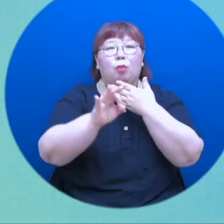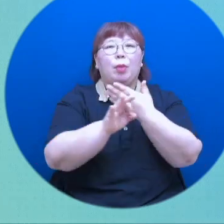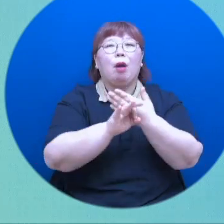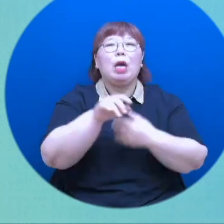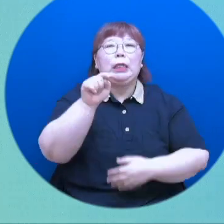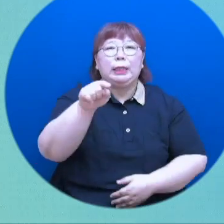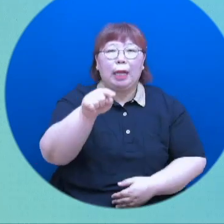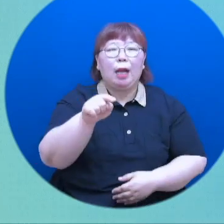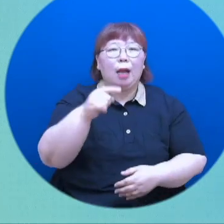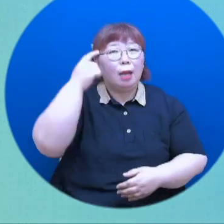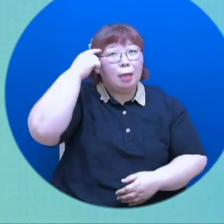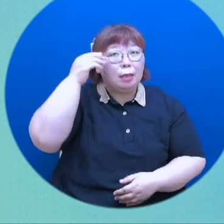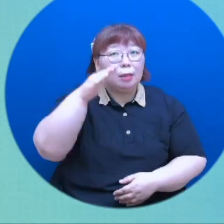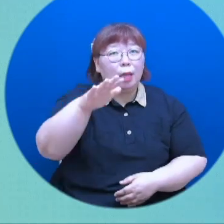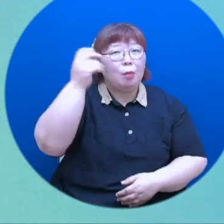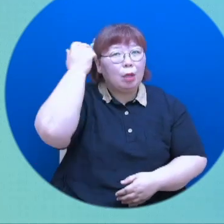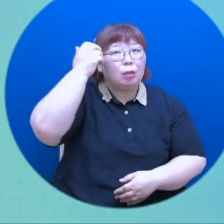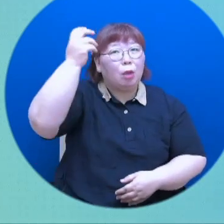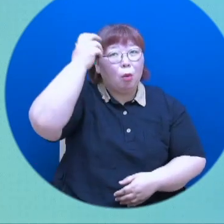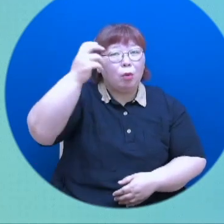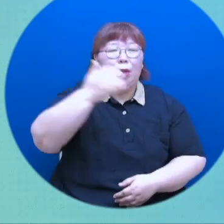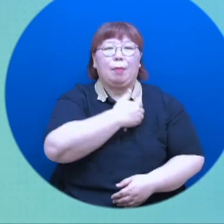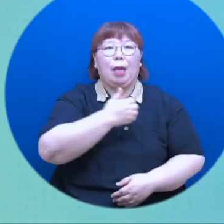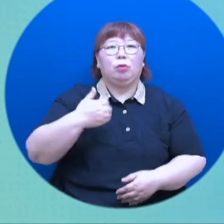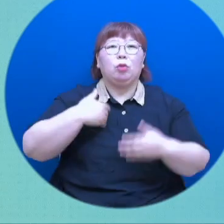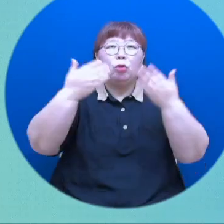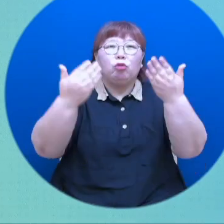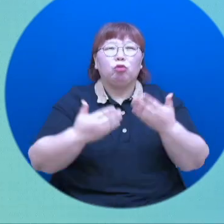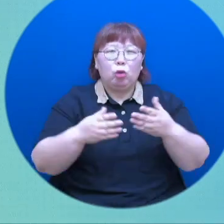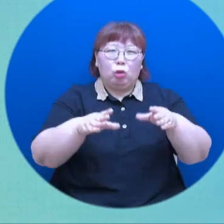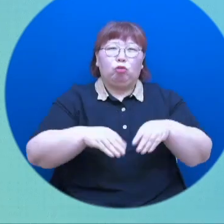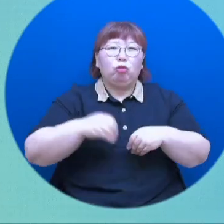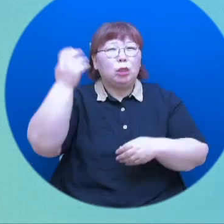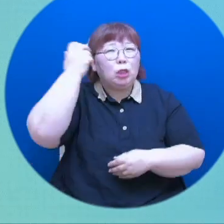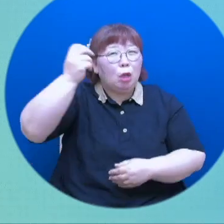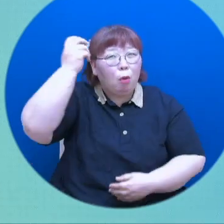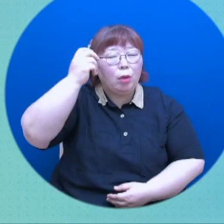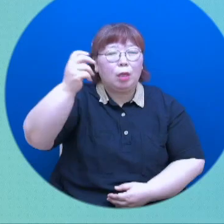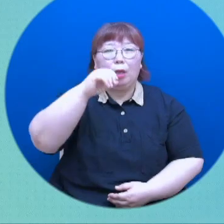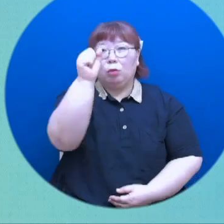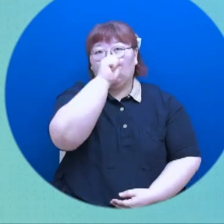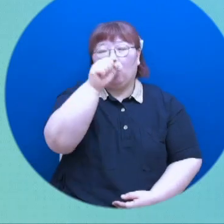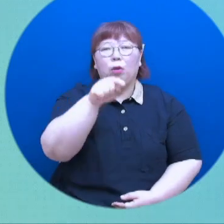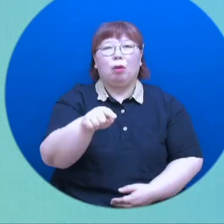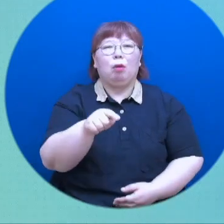사모하는 영혼에게 만족을 주시며 줄인 영혼에게 좋은 것으로 채워 주심이로다.